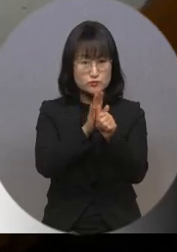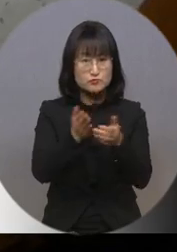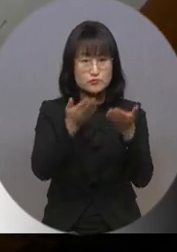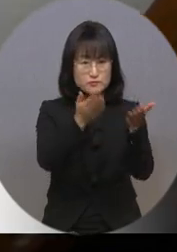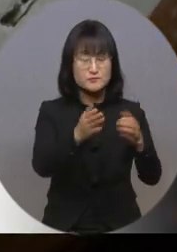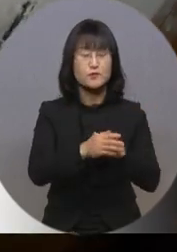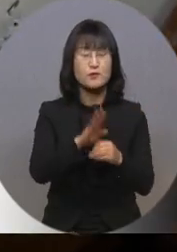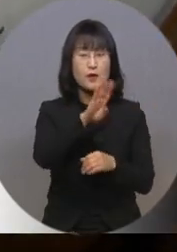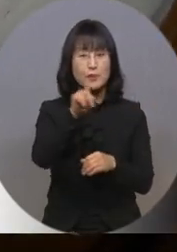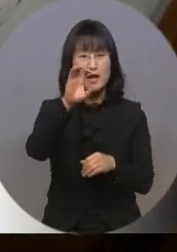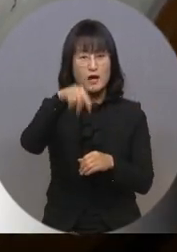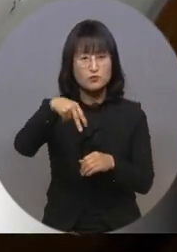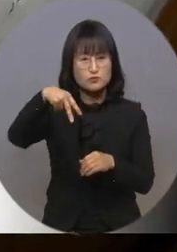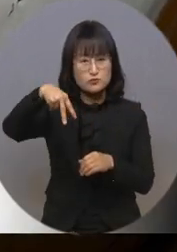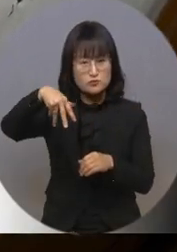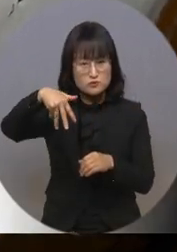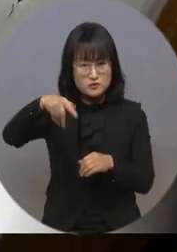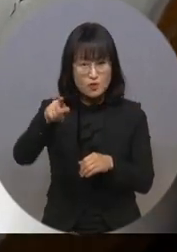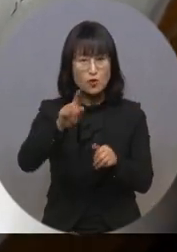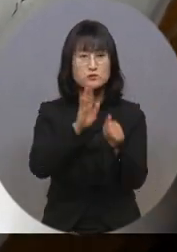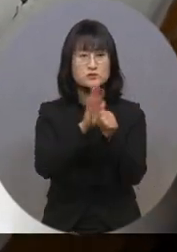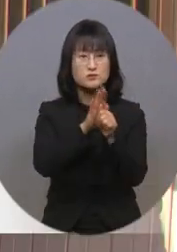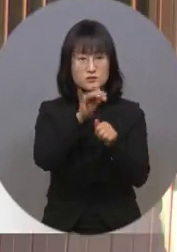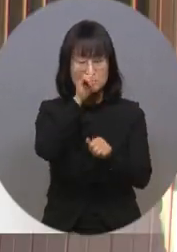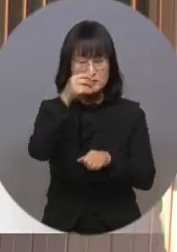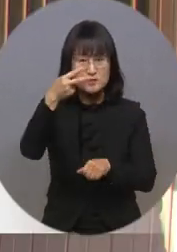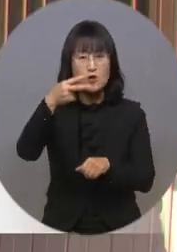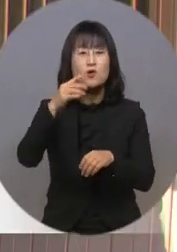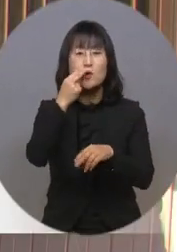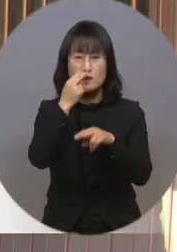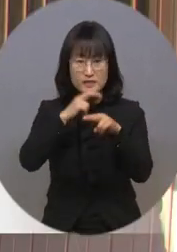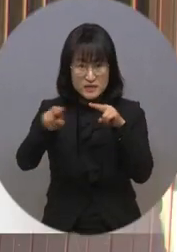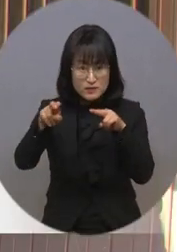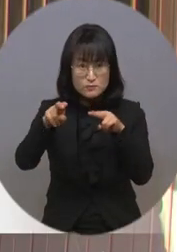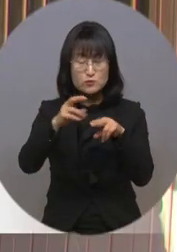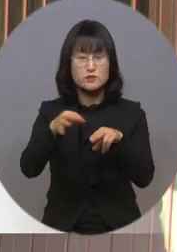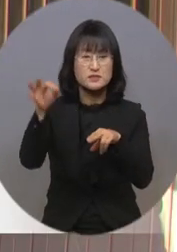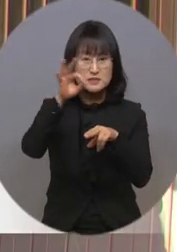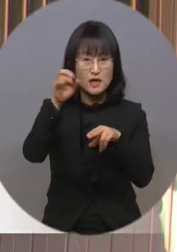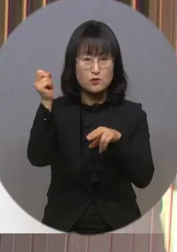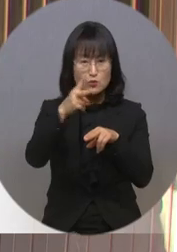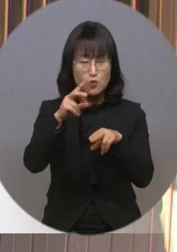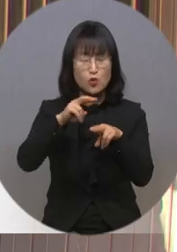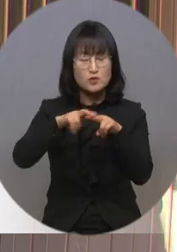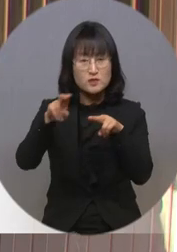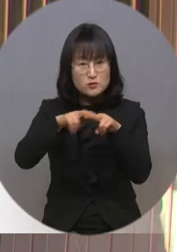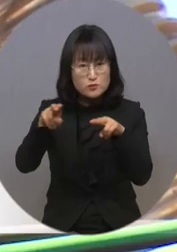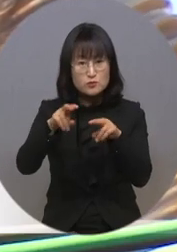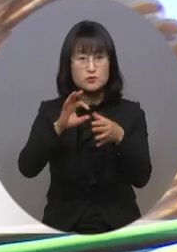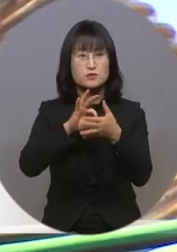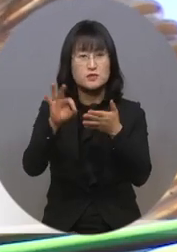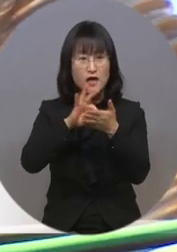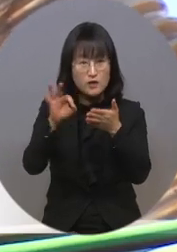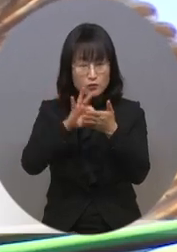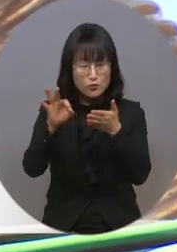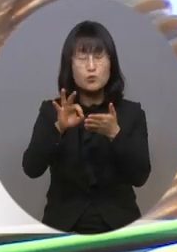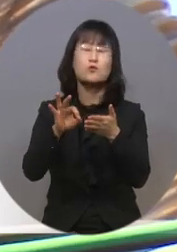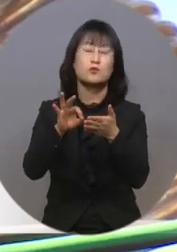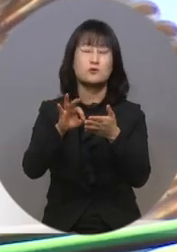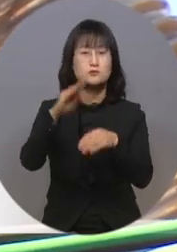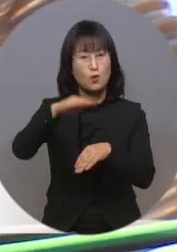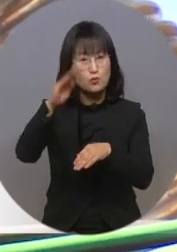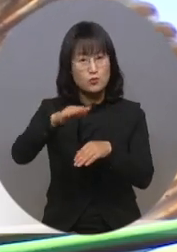등유 바우처지원 5400가구에 대해서도 등유가격 인상률과 평균 등유 사용량인 400l를 감안해